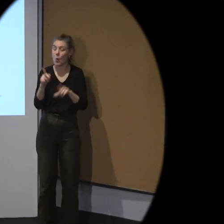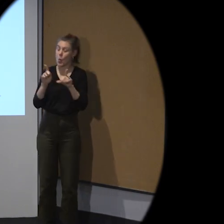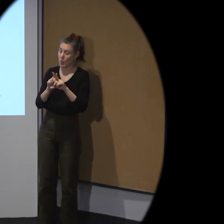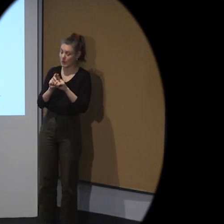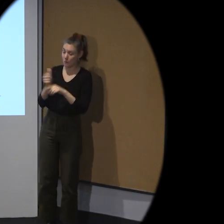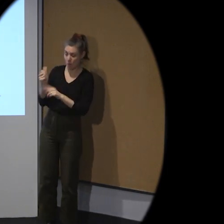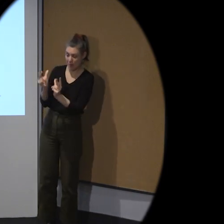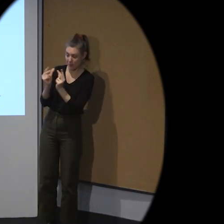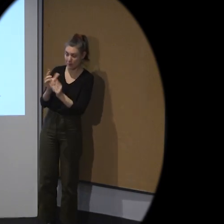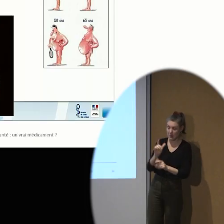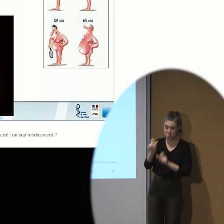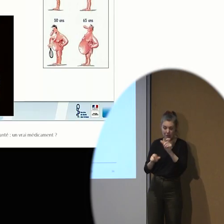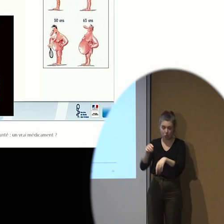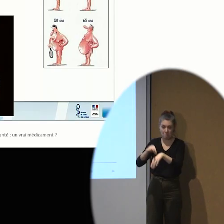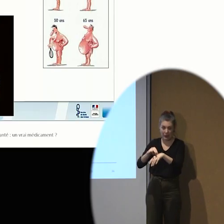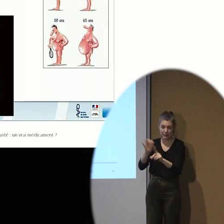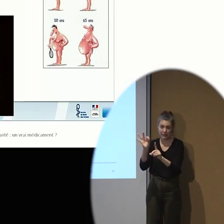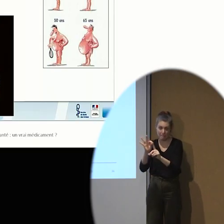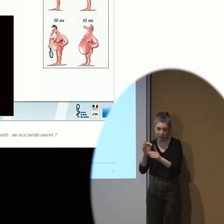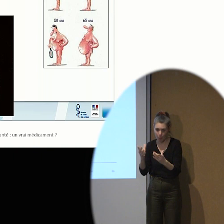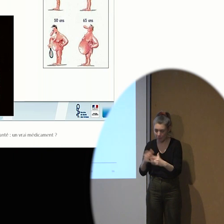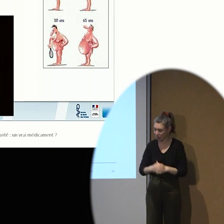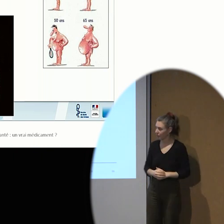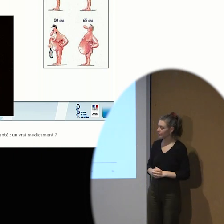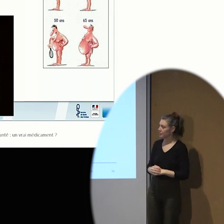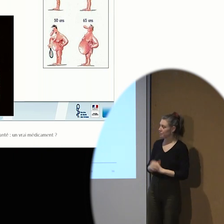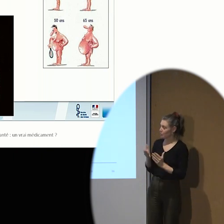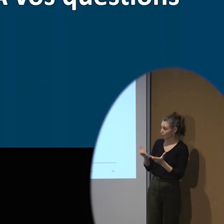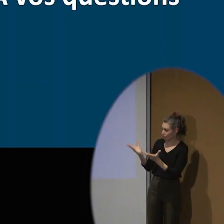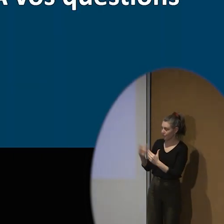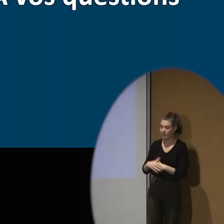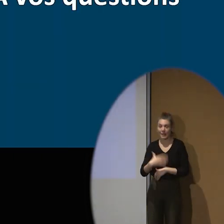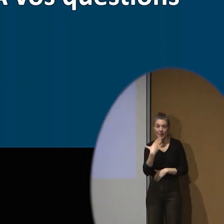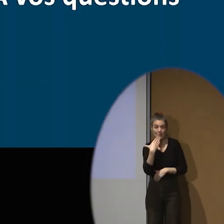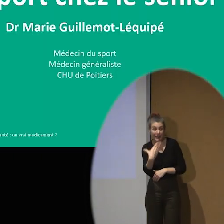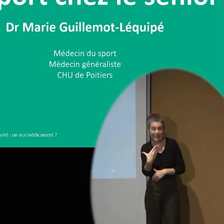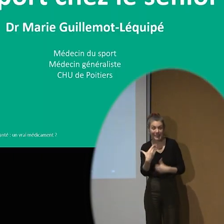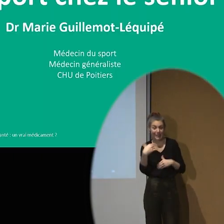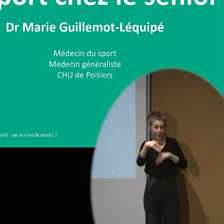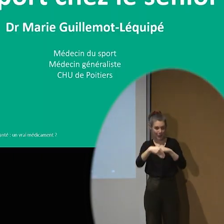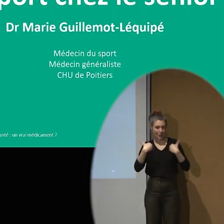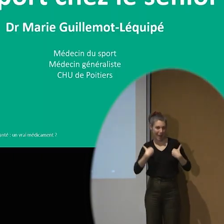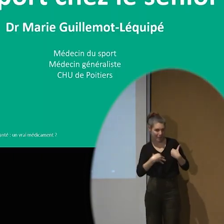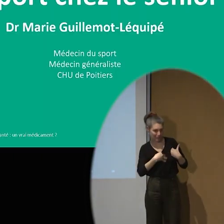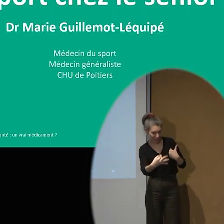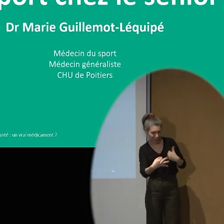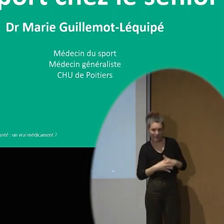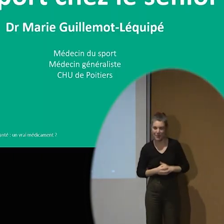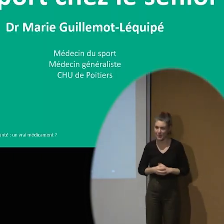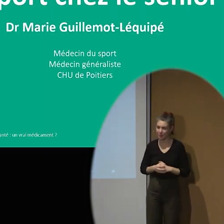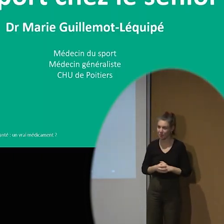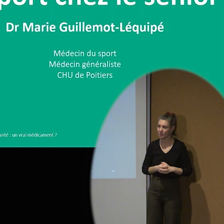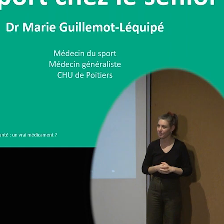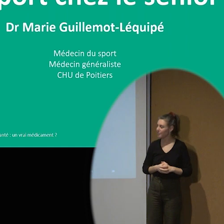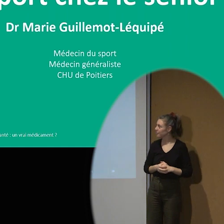aussi. Je vous laisse la parole. Très bien, merci pour votre invitation ce soir. Alors, donc,